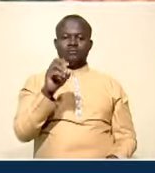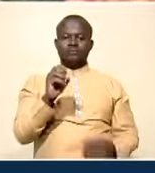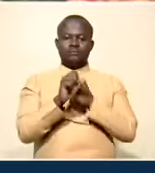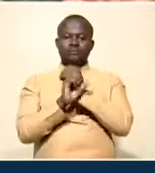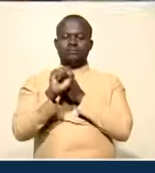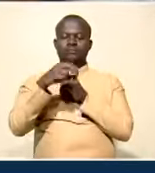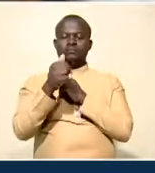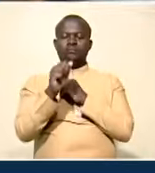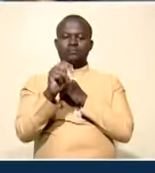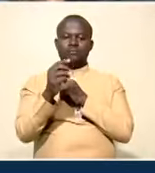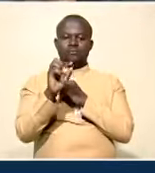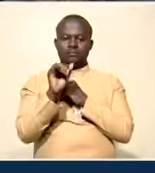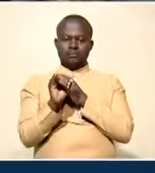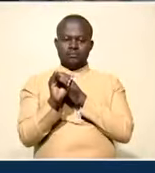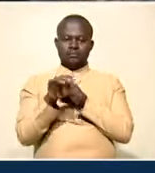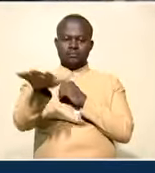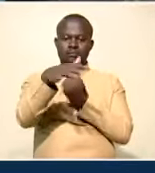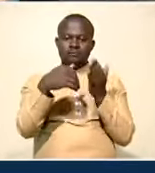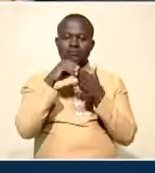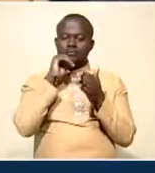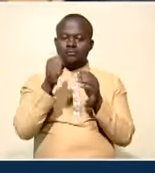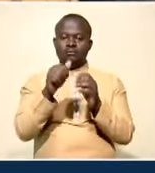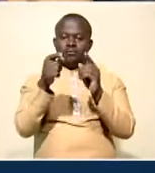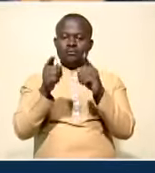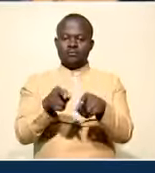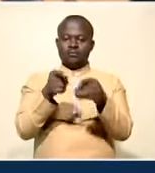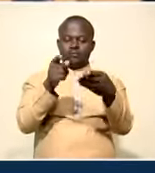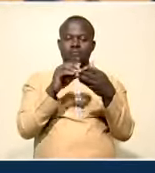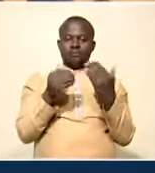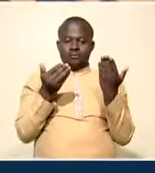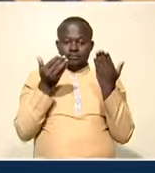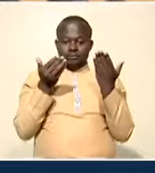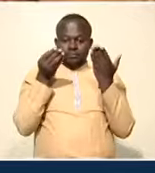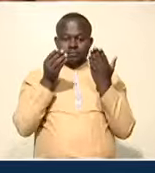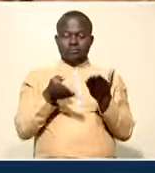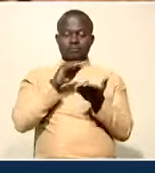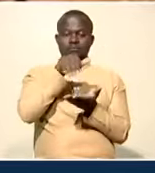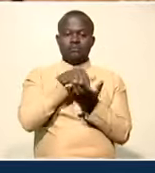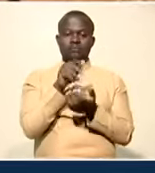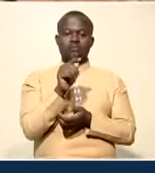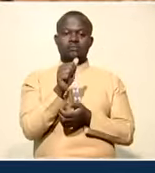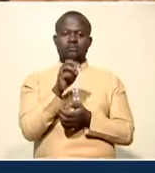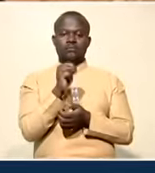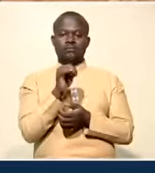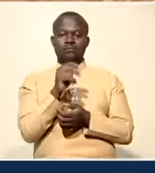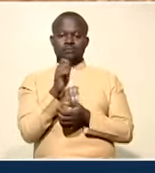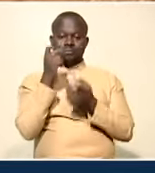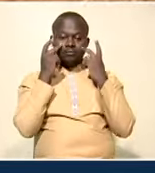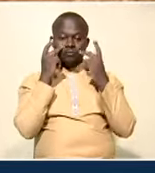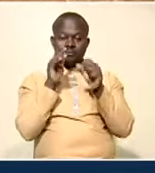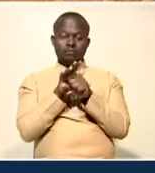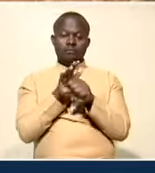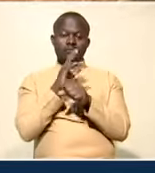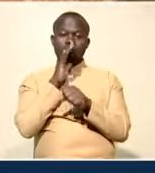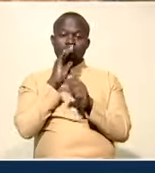Shangi. Aha twari tutaragera ku nkuru neza. Nibwo twari tukigera ku santere ya Kamina aho usanga abaturage benshi